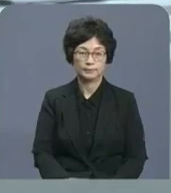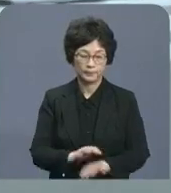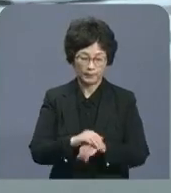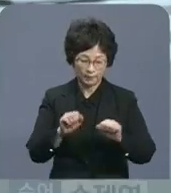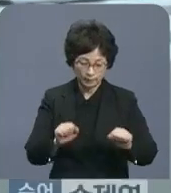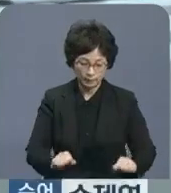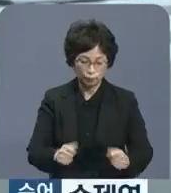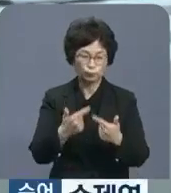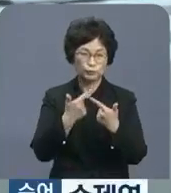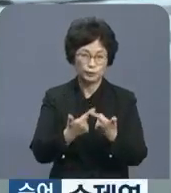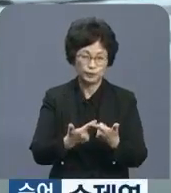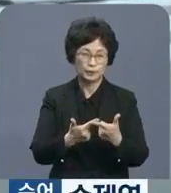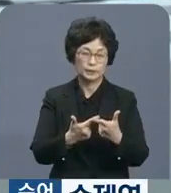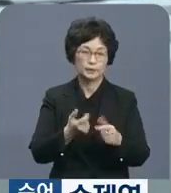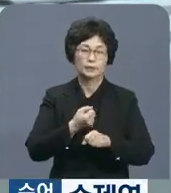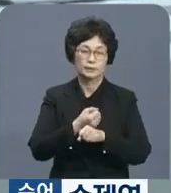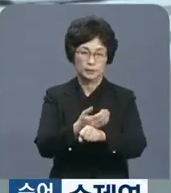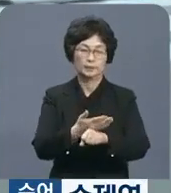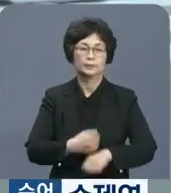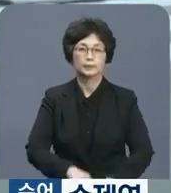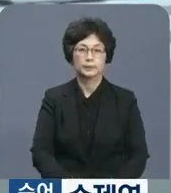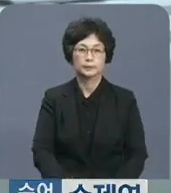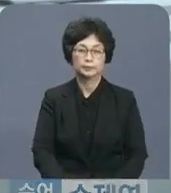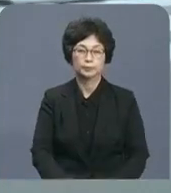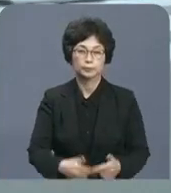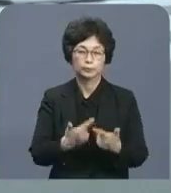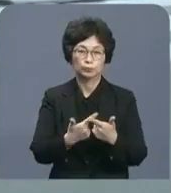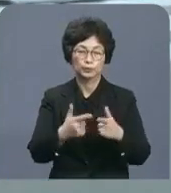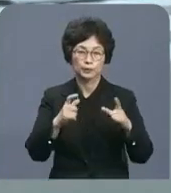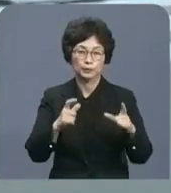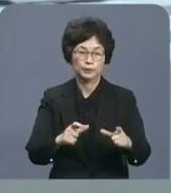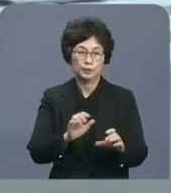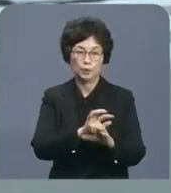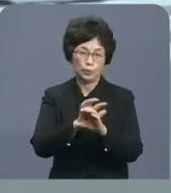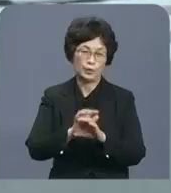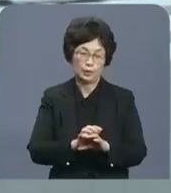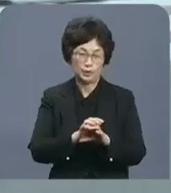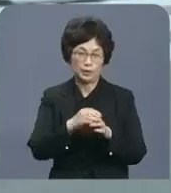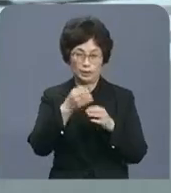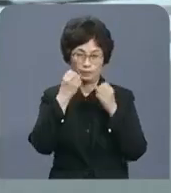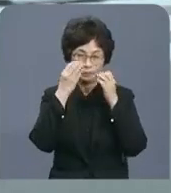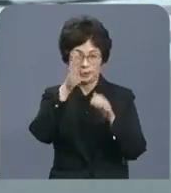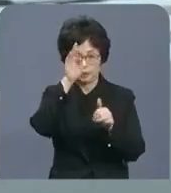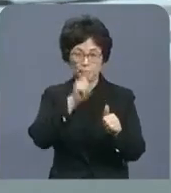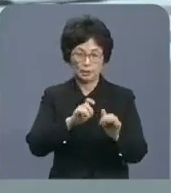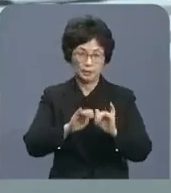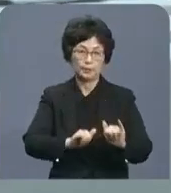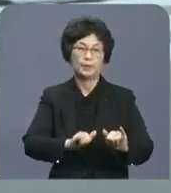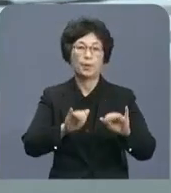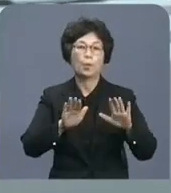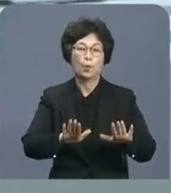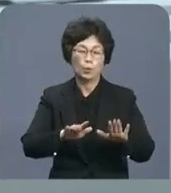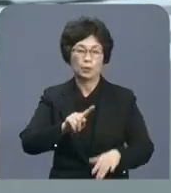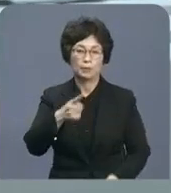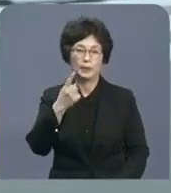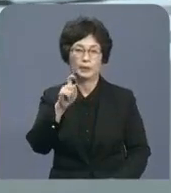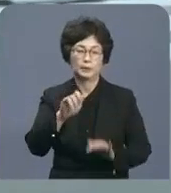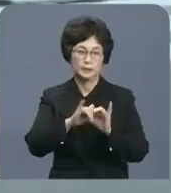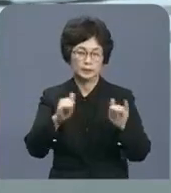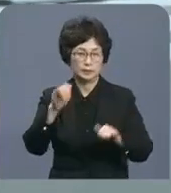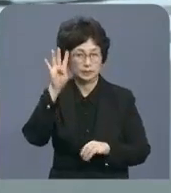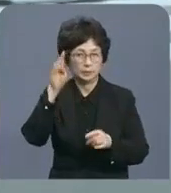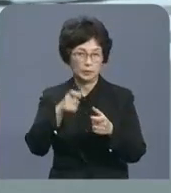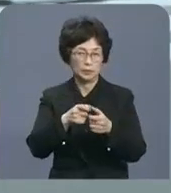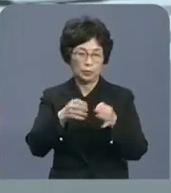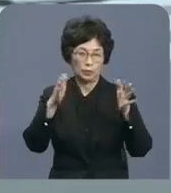안녕하십니까 부산에서 전해 드립니다 부산지역에 코로나 1구 신규 확장자가 오늘 백 열 명이 나와서 나올 제